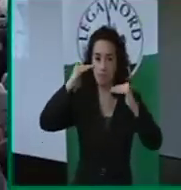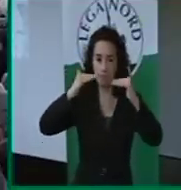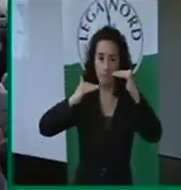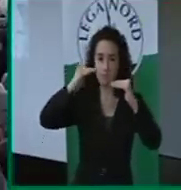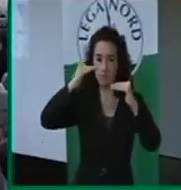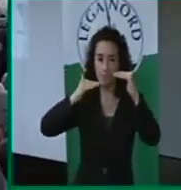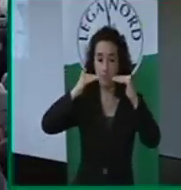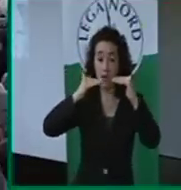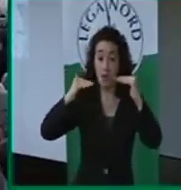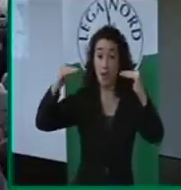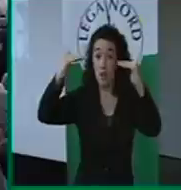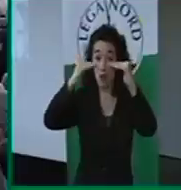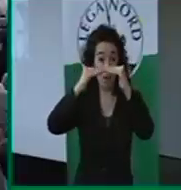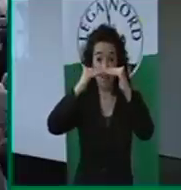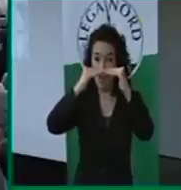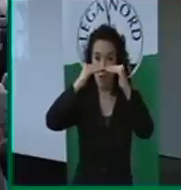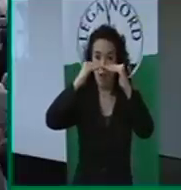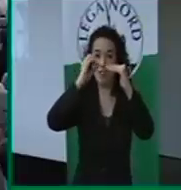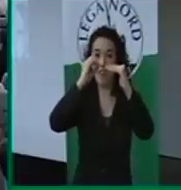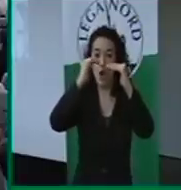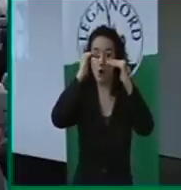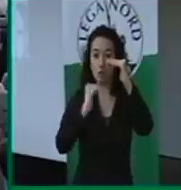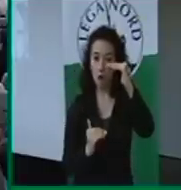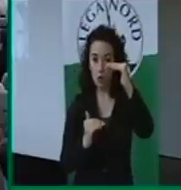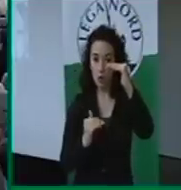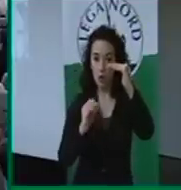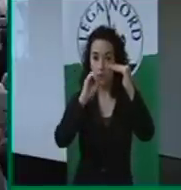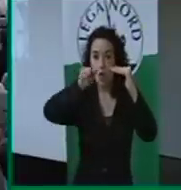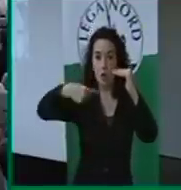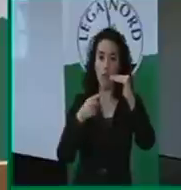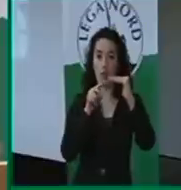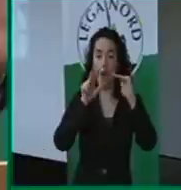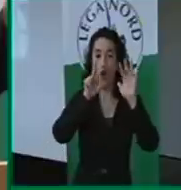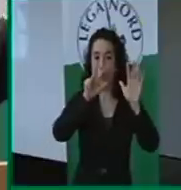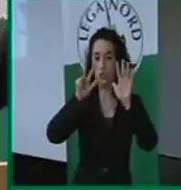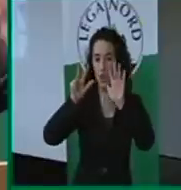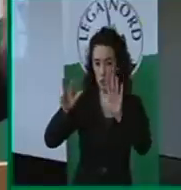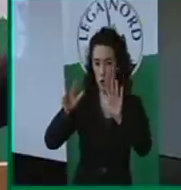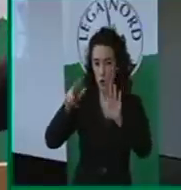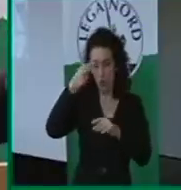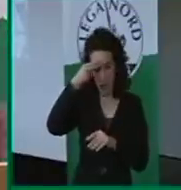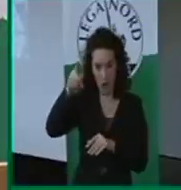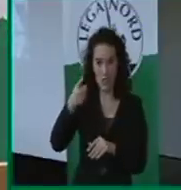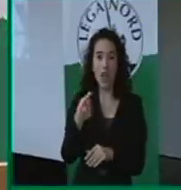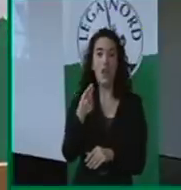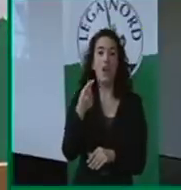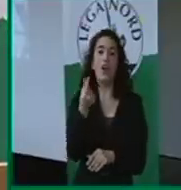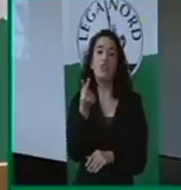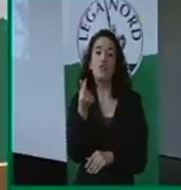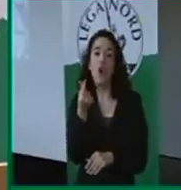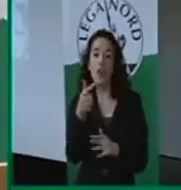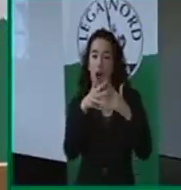andata so z a 088 verso il dollaro verso il dollaro sempre verso il dollaro in